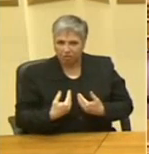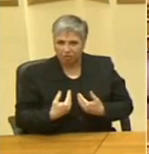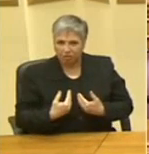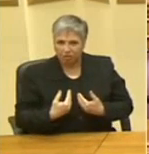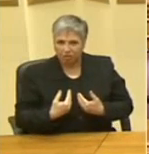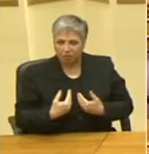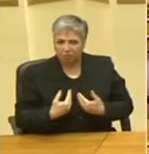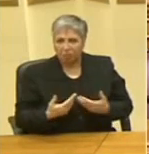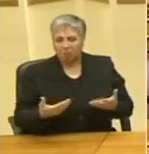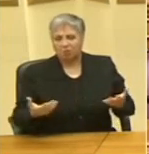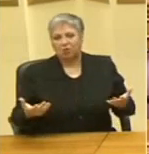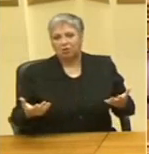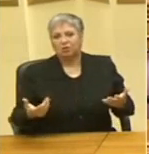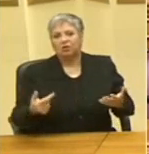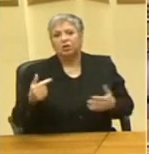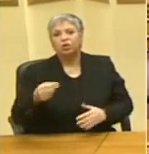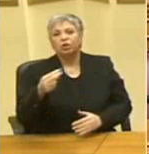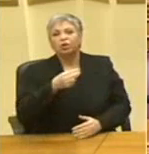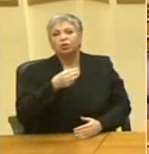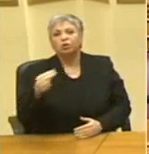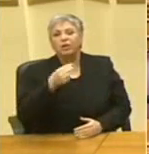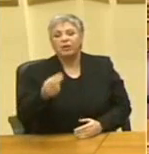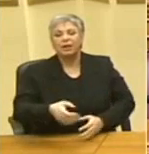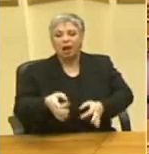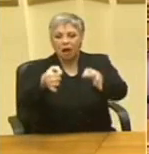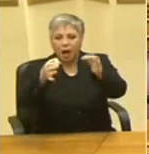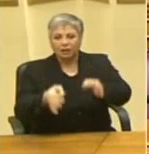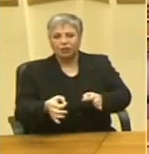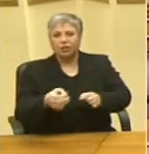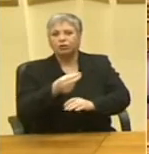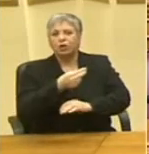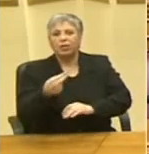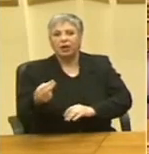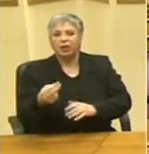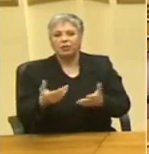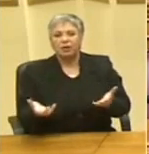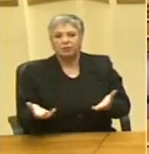Ωραία. Το θέμα, κύριε Μητσοτάκη, είναι το θέμα. Το ποιο είναι το θέμα?